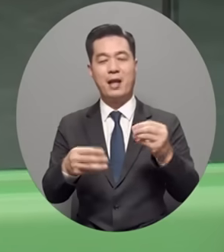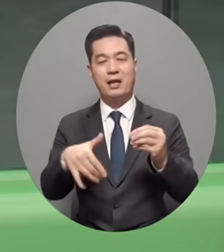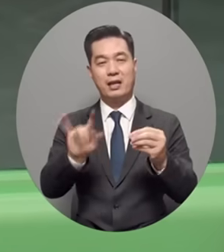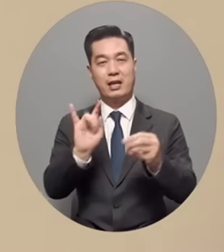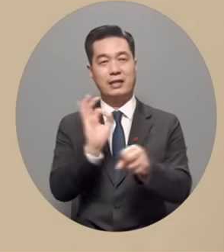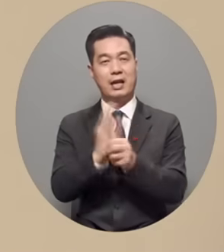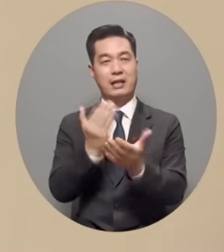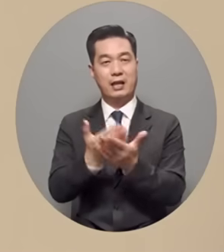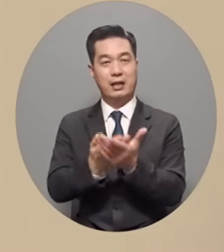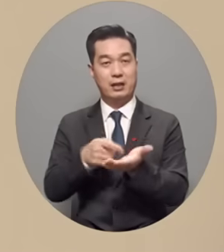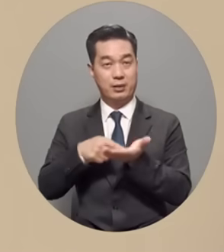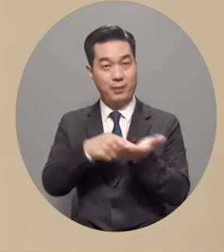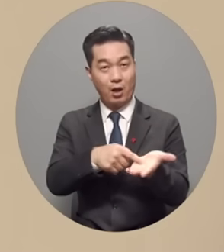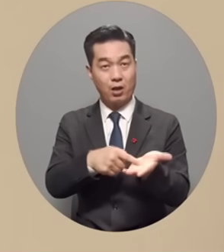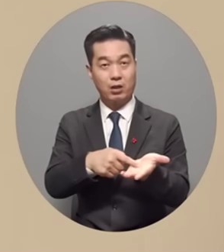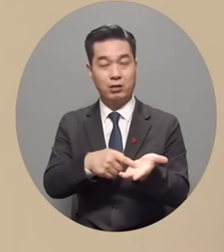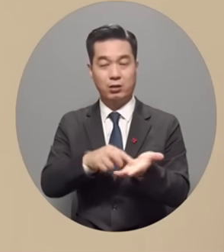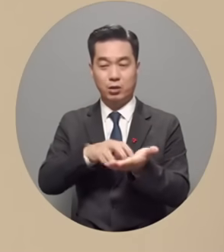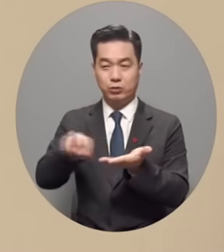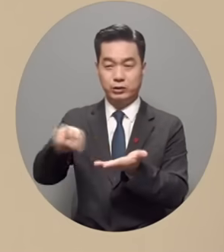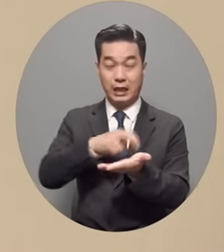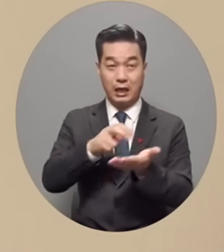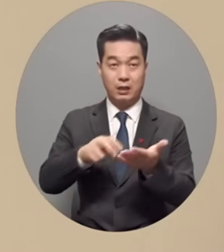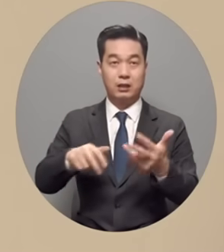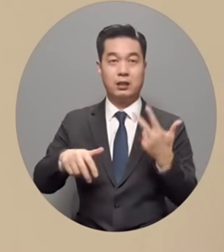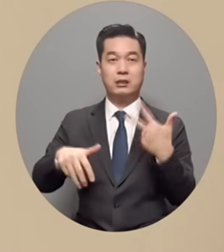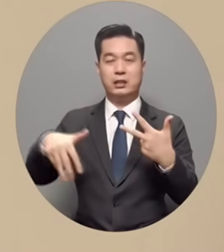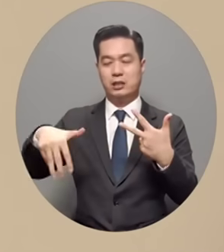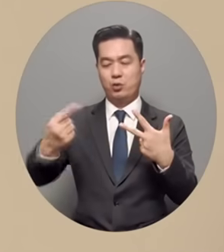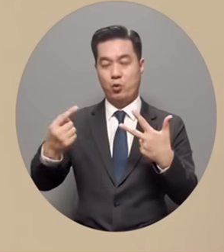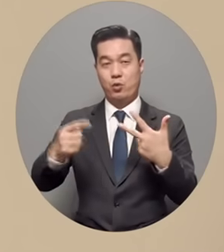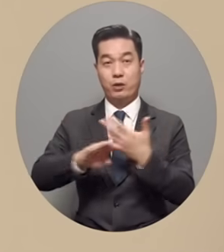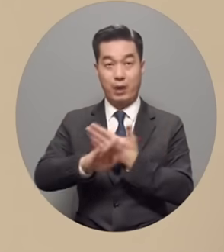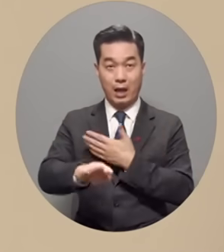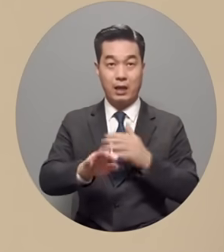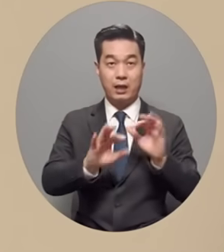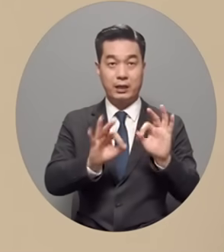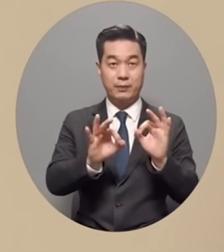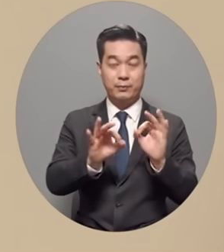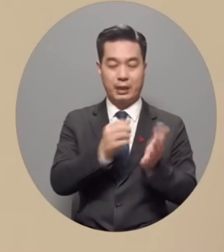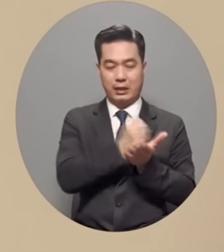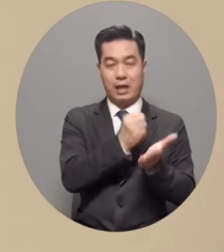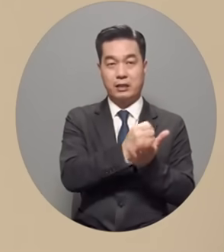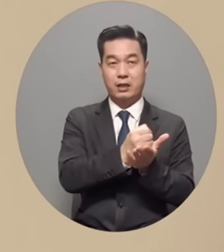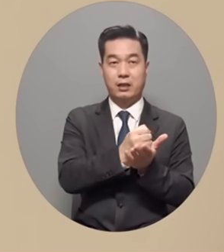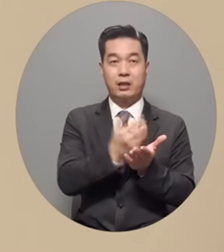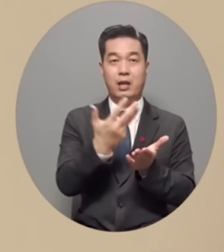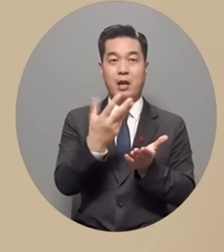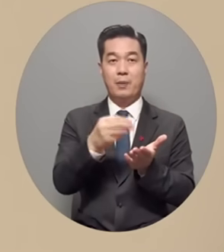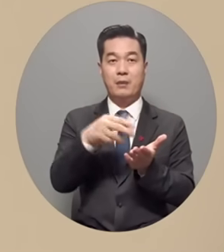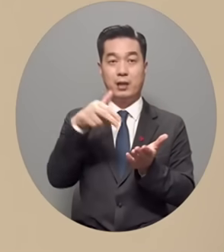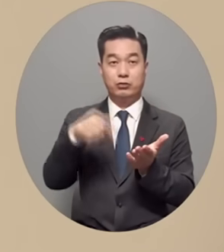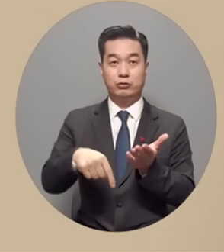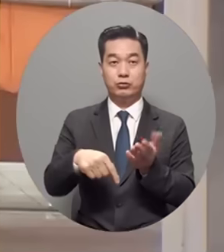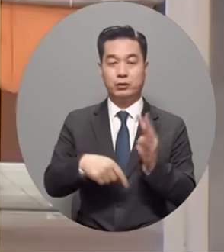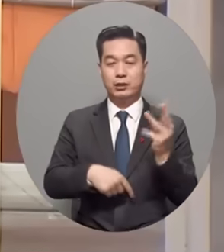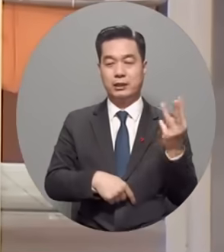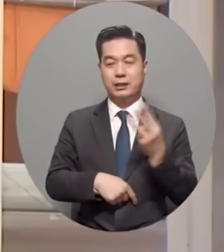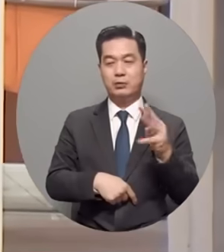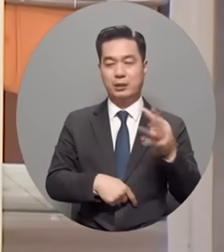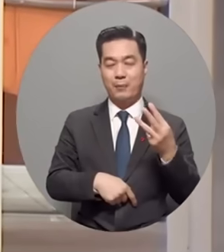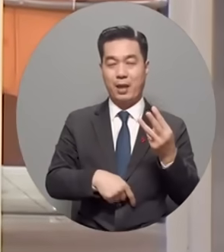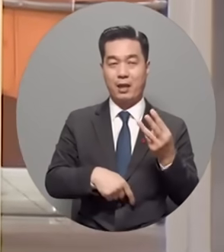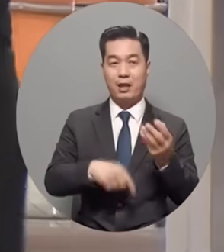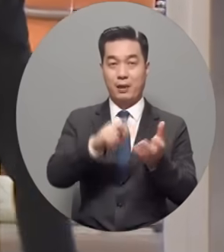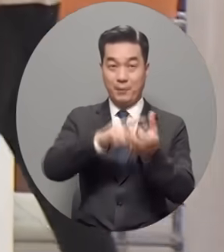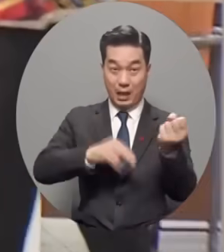보냅니다. 문자가 오고 간 뒤 7초 만에 김건희 여사 계좌에서 주식 8만 주가 3,300원에 나옵니다.